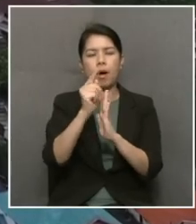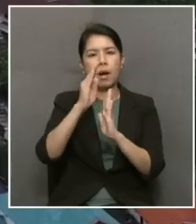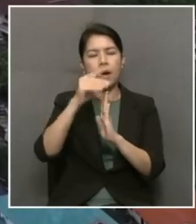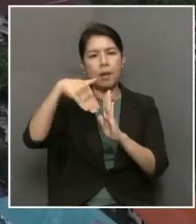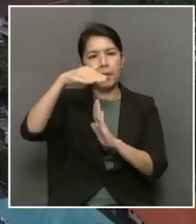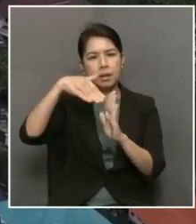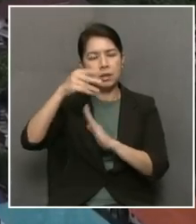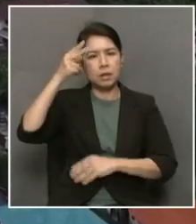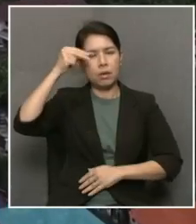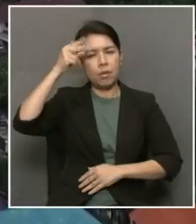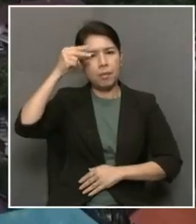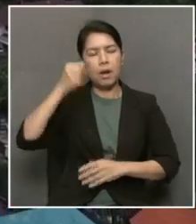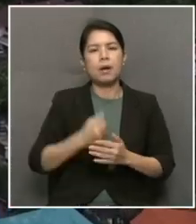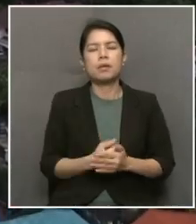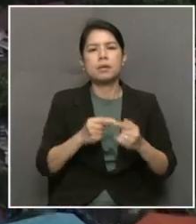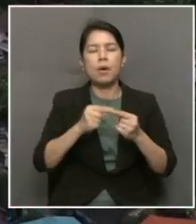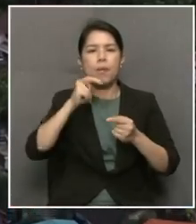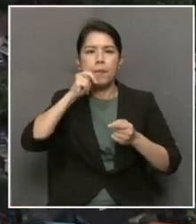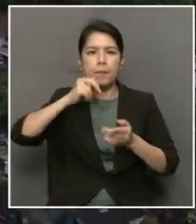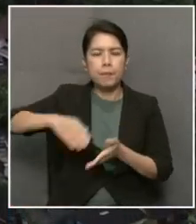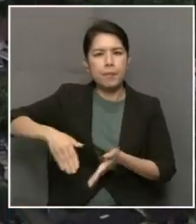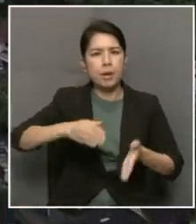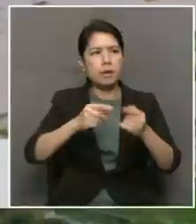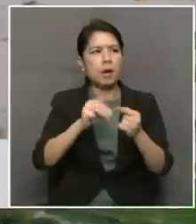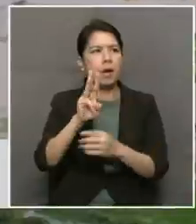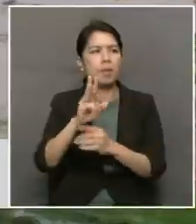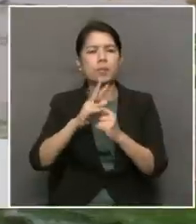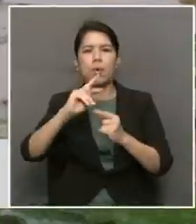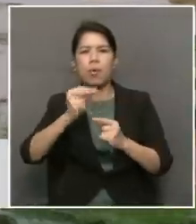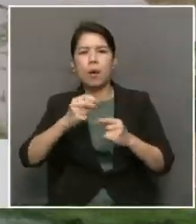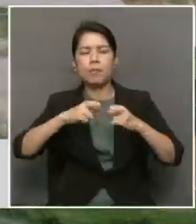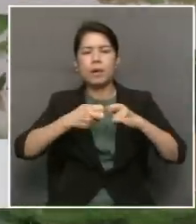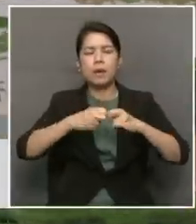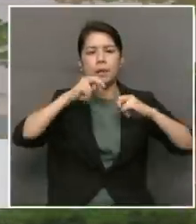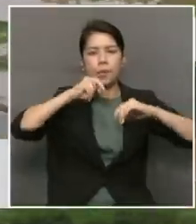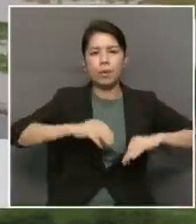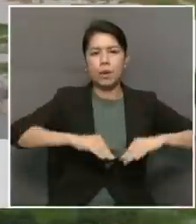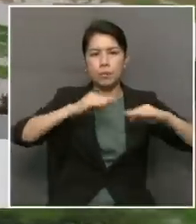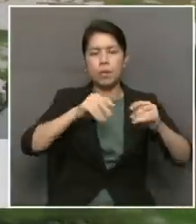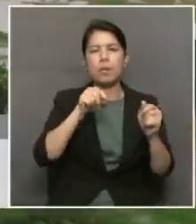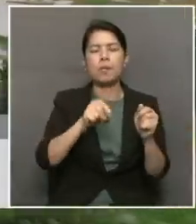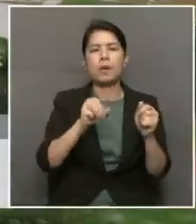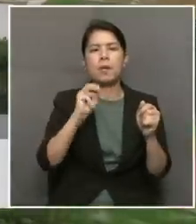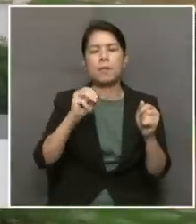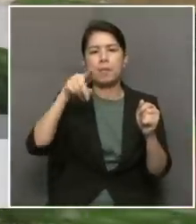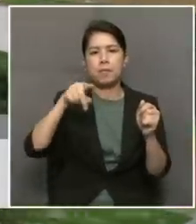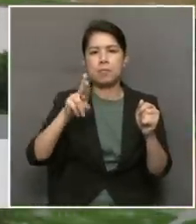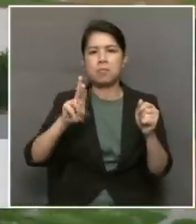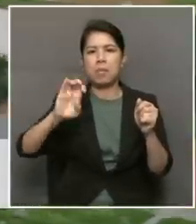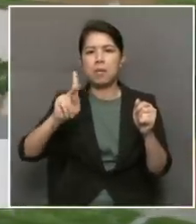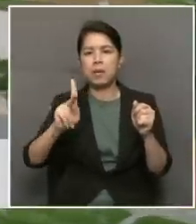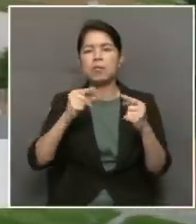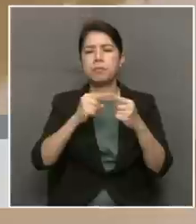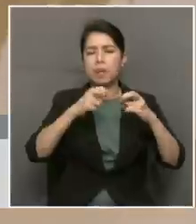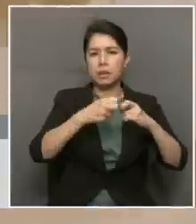วังที่ล้นตลิ่งท่วมบ้านเรือนในพื้นที่อำเภอแม่พริกจุดนี้เนี่ยเป็นพื้นที่รองรับมวลน้ำที่อยู่ตอนล่างสุดของจังหวัดประสบปัญหา